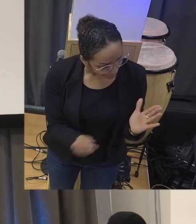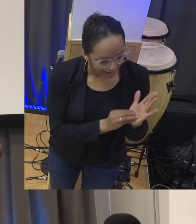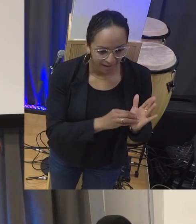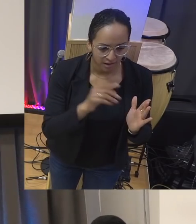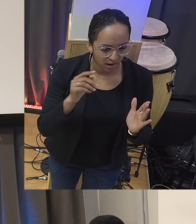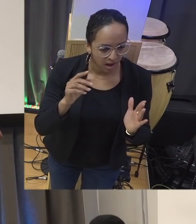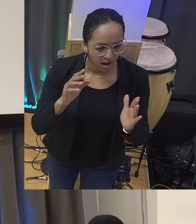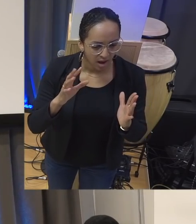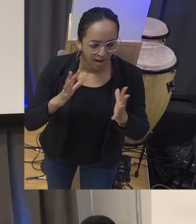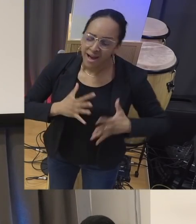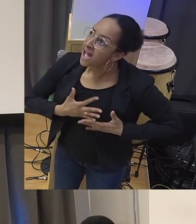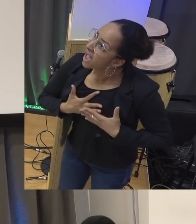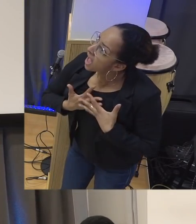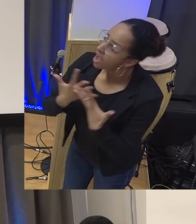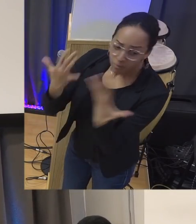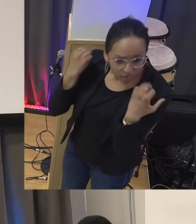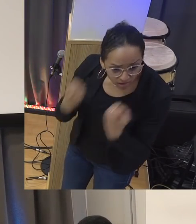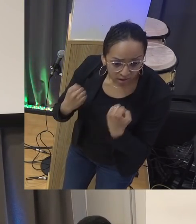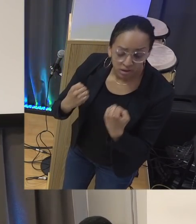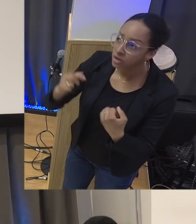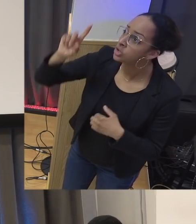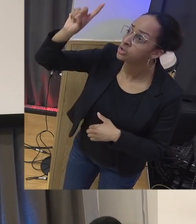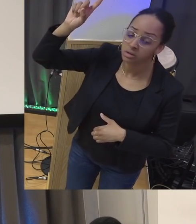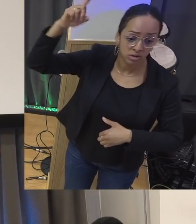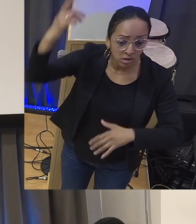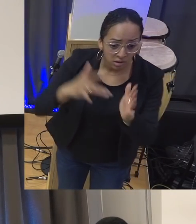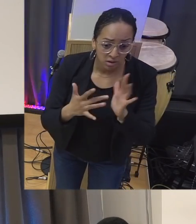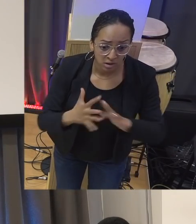inconditionnel, ce Dieu qui se livre sur la croix.